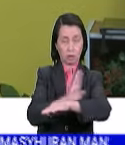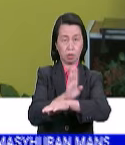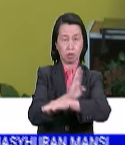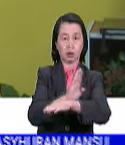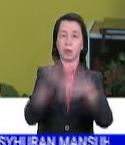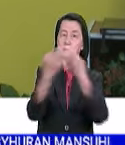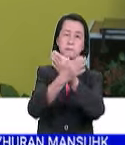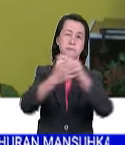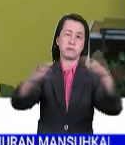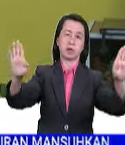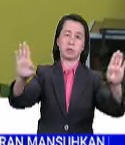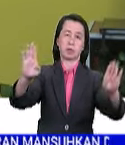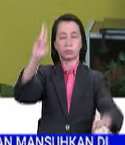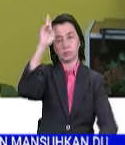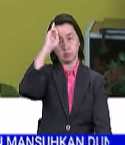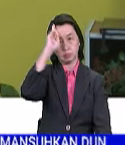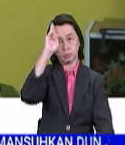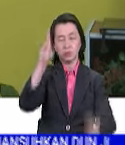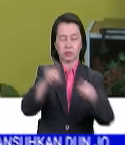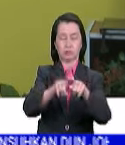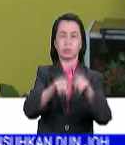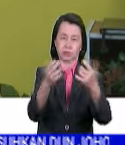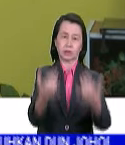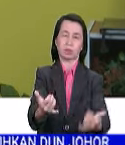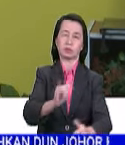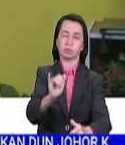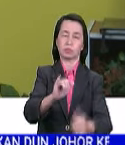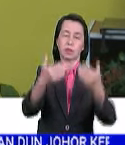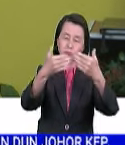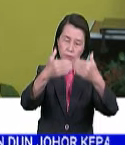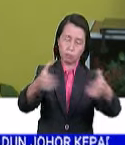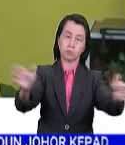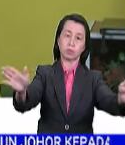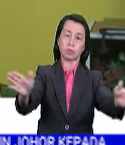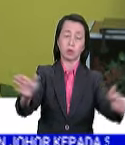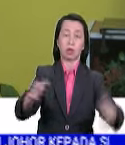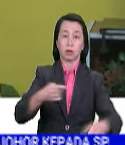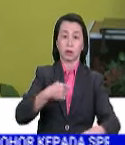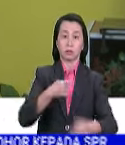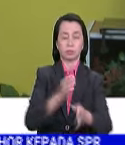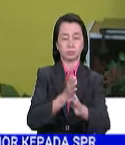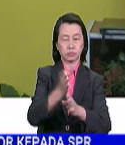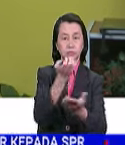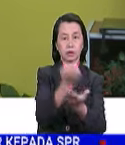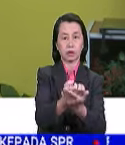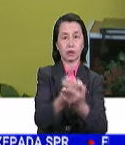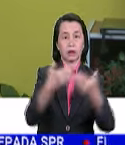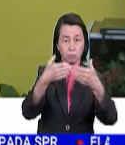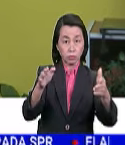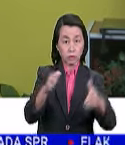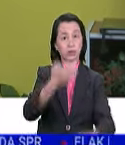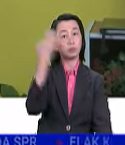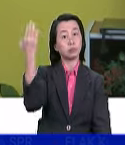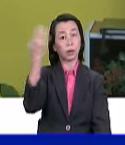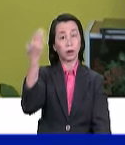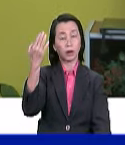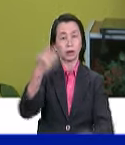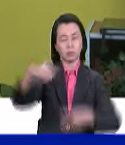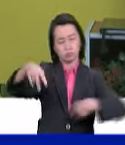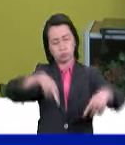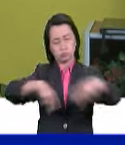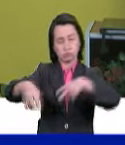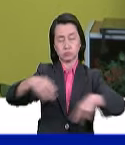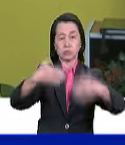sebagainya, bebas seperti sekarang. Ekonomi kita dibuka. Sektor ekonomi dibuka seperti biasa. Pergerakan